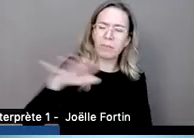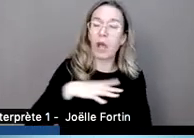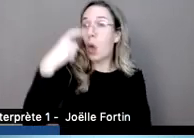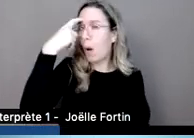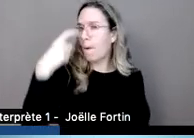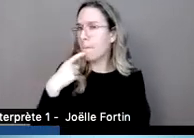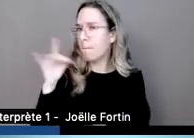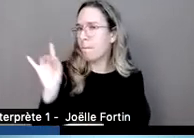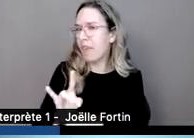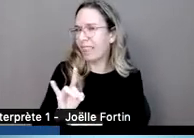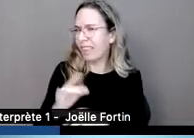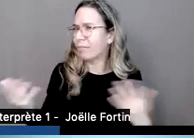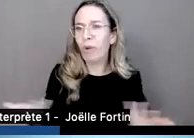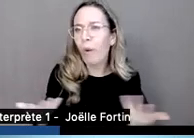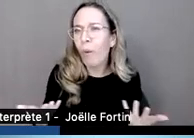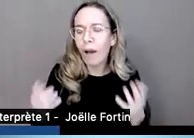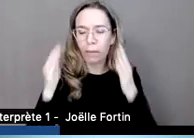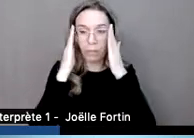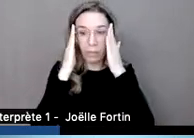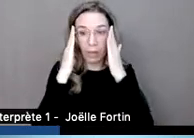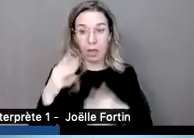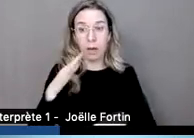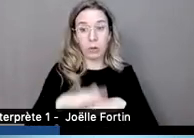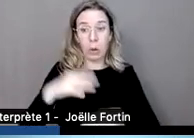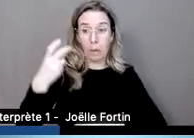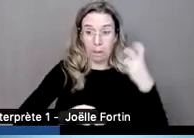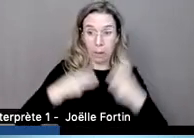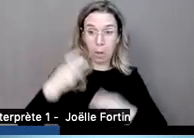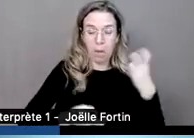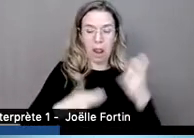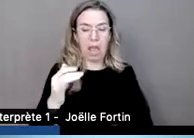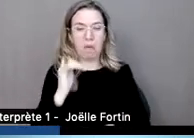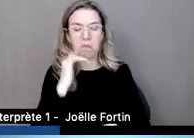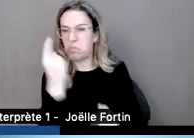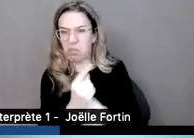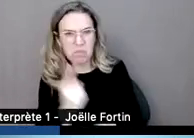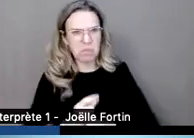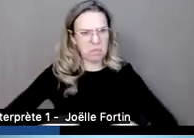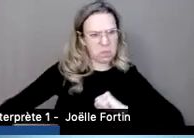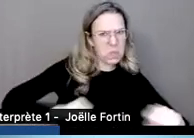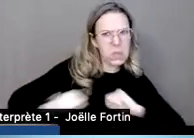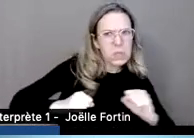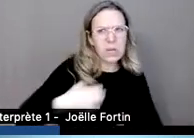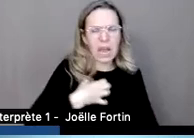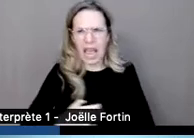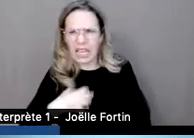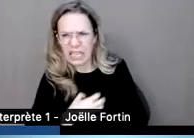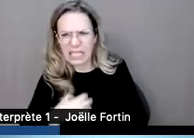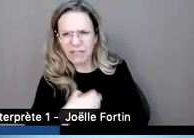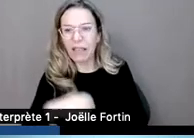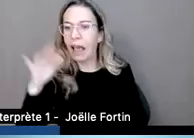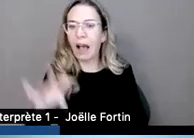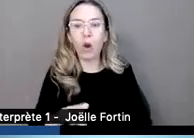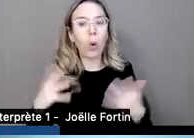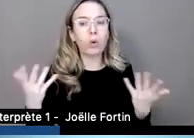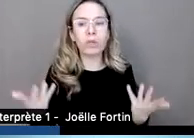qui dit pour les problèmes, les troubles déroutants, les agitations, l'agressivité, c'est causé